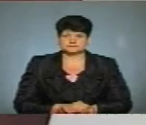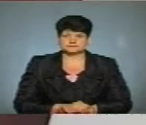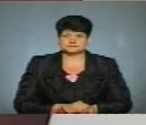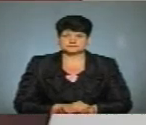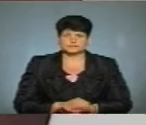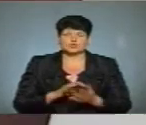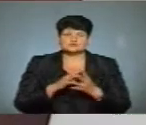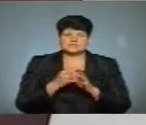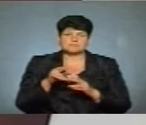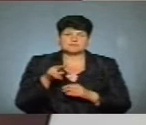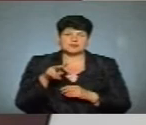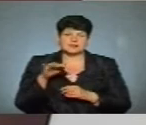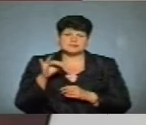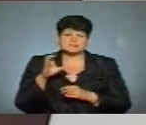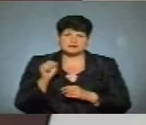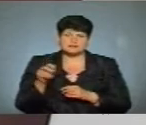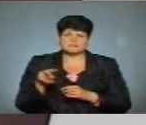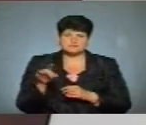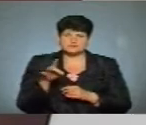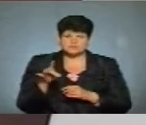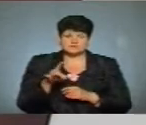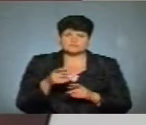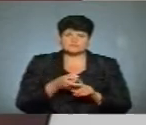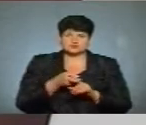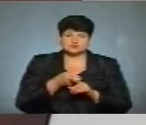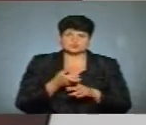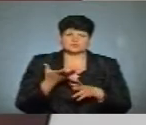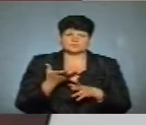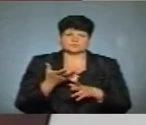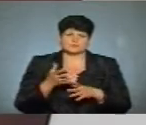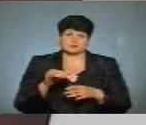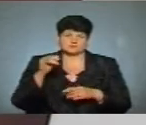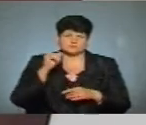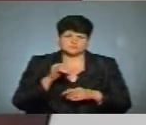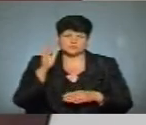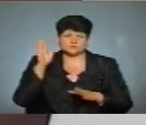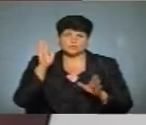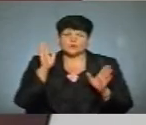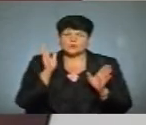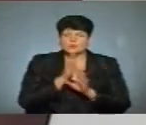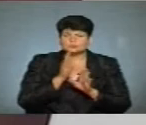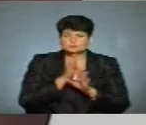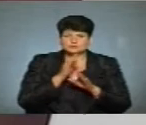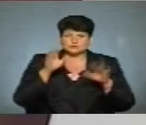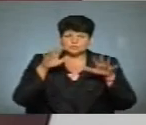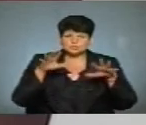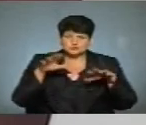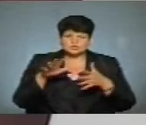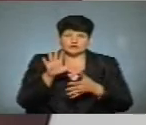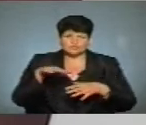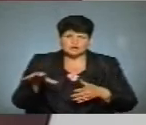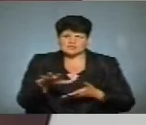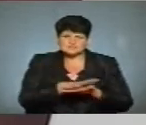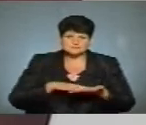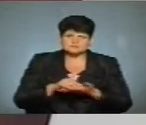У селі Плиска Лановецького району через негоду обвалилася дорога, що веде до сусіднього села Москалівка. Вода під час дощів розмила дорогу.